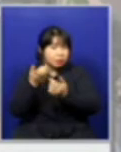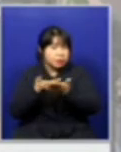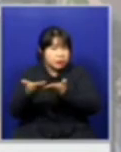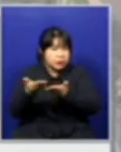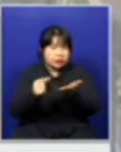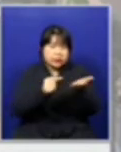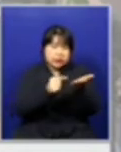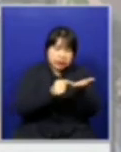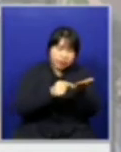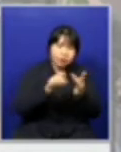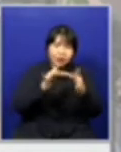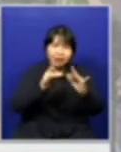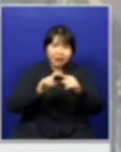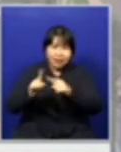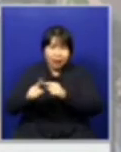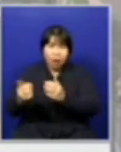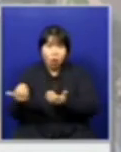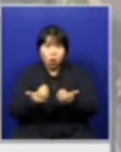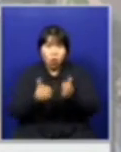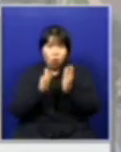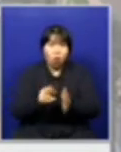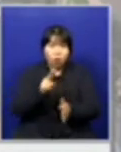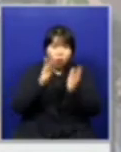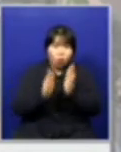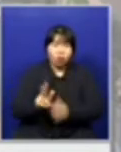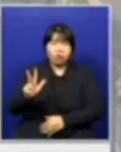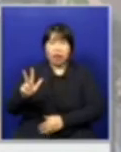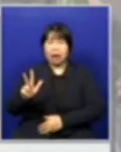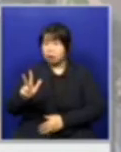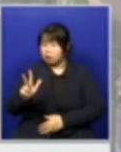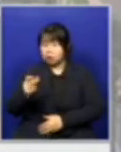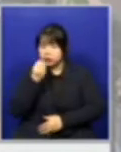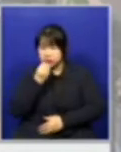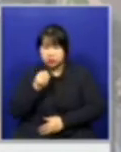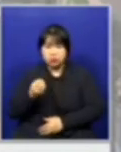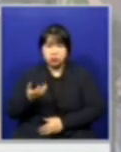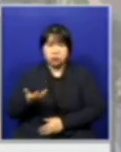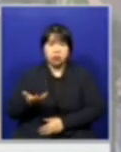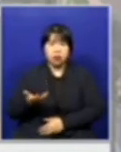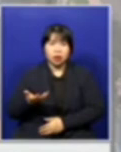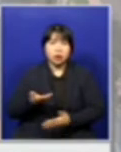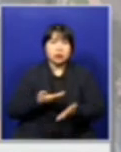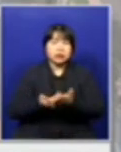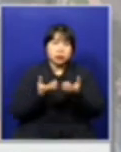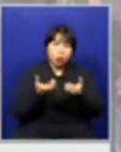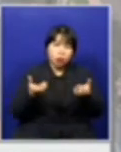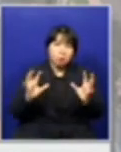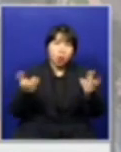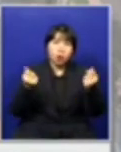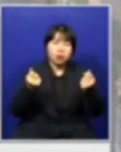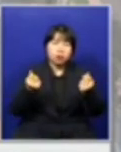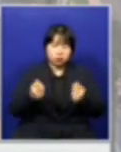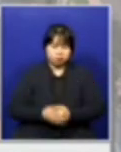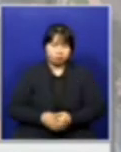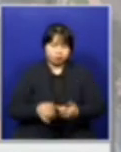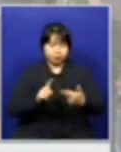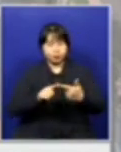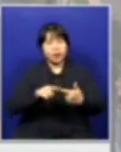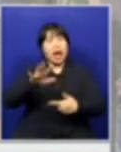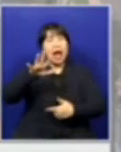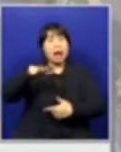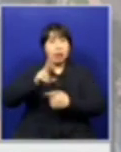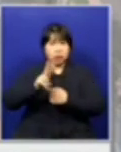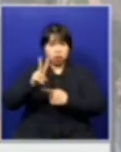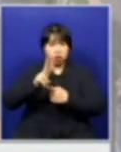ไรต่ออะไรคนที่มีลูก 2-3 หมดค่ะท่านประธานจะได้กินหรือเปล่ายังไม่แน่ใจถ้าพันที่ 5,000 ที่2ออกมาดิฉันเชื่อเล